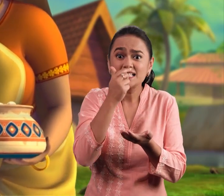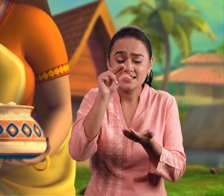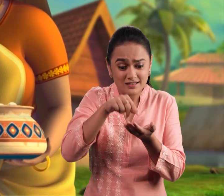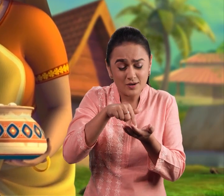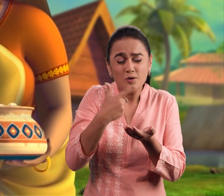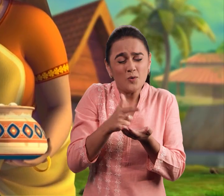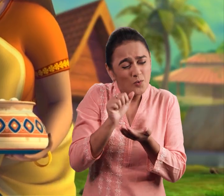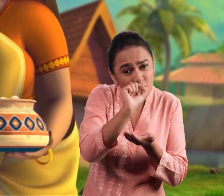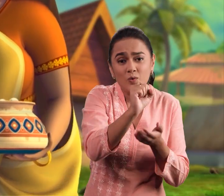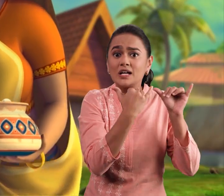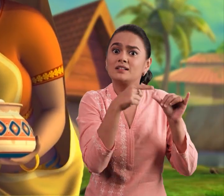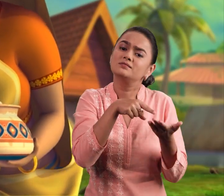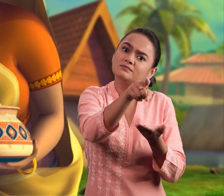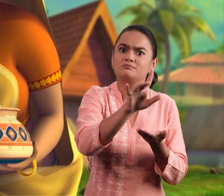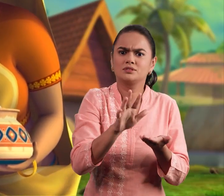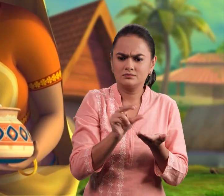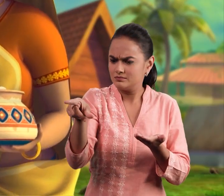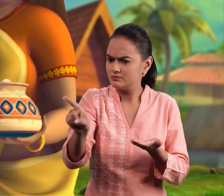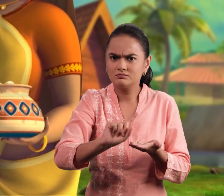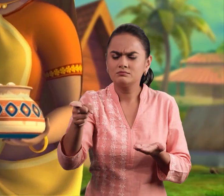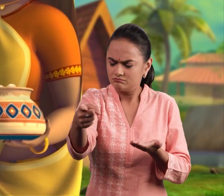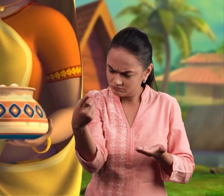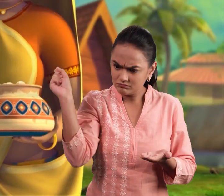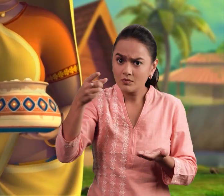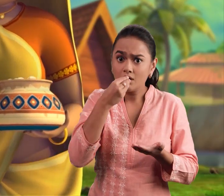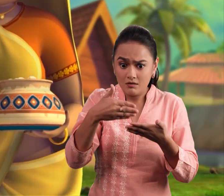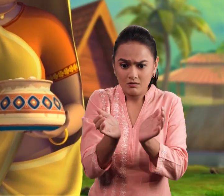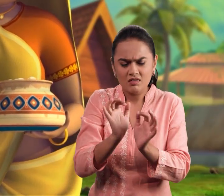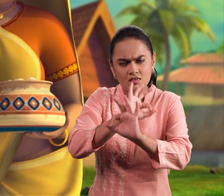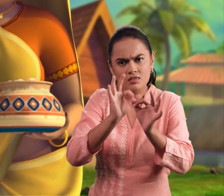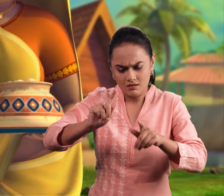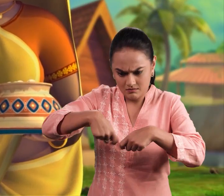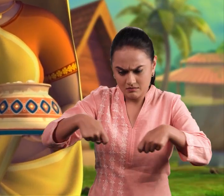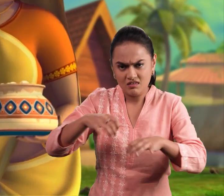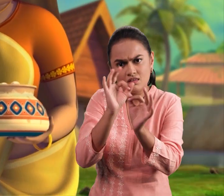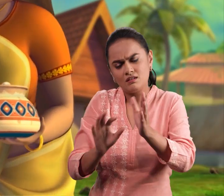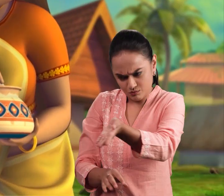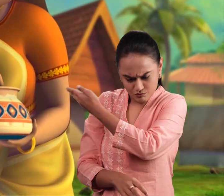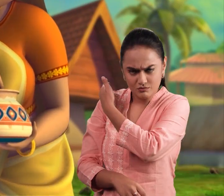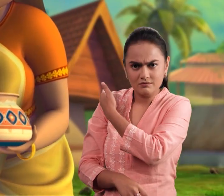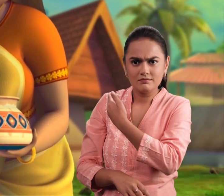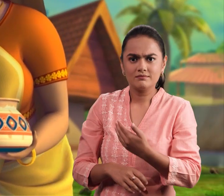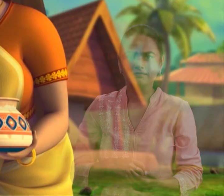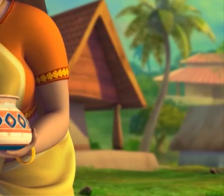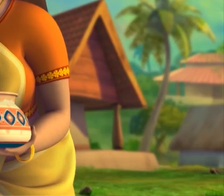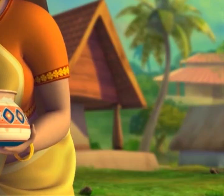केवल कृष्ण के लिए बनाए हैं और ये उससे ही मिलेंगे। अब जाओ, तुम्हारा भोजन मैंने तुम्हारी पोटली में रख दिया है।